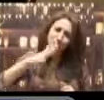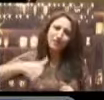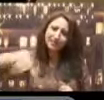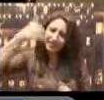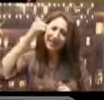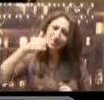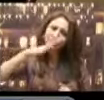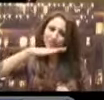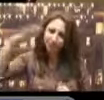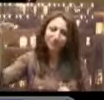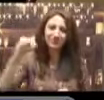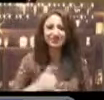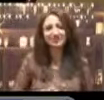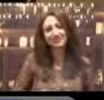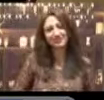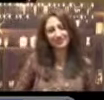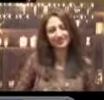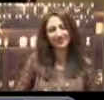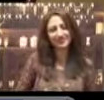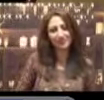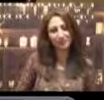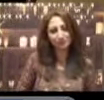لا يعني وبعد شويه ما نجحش خالص.